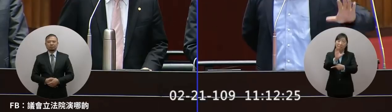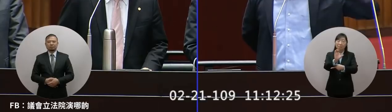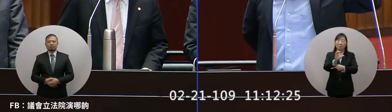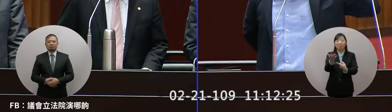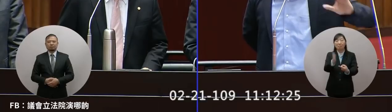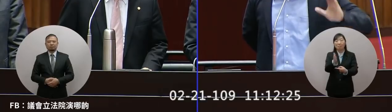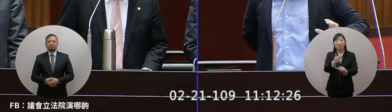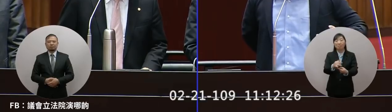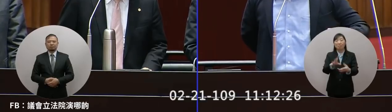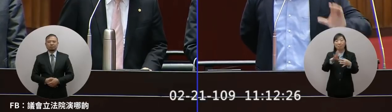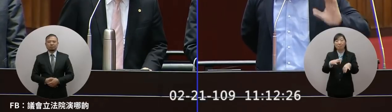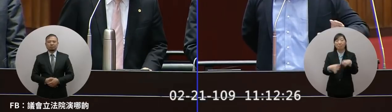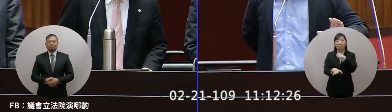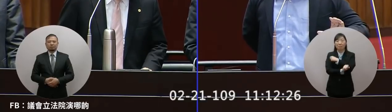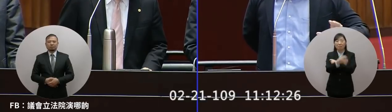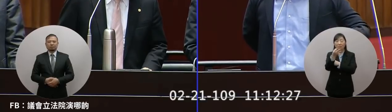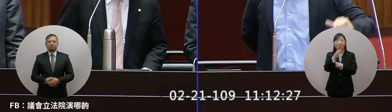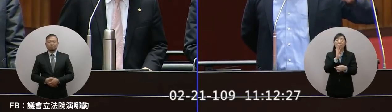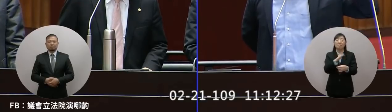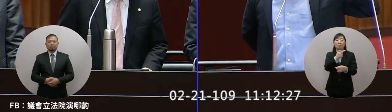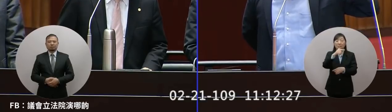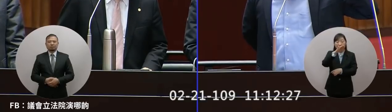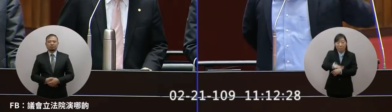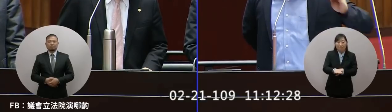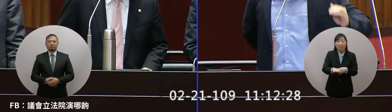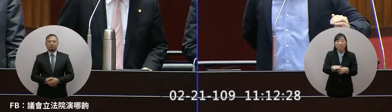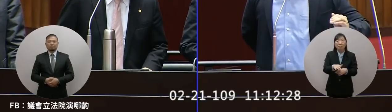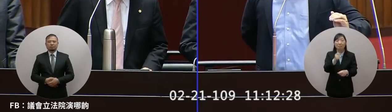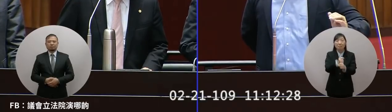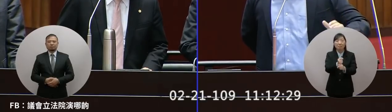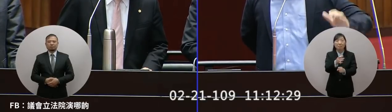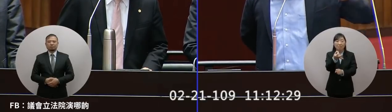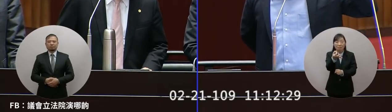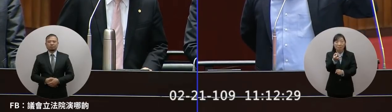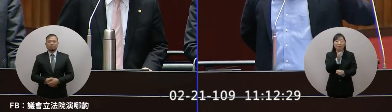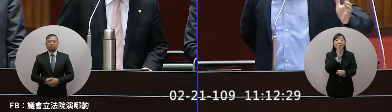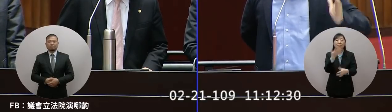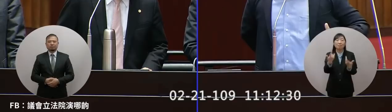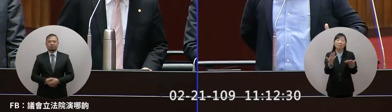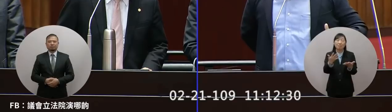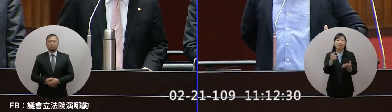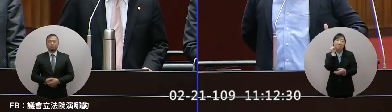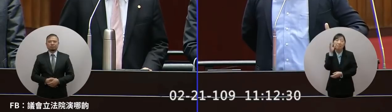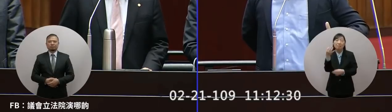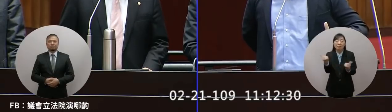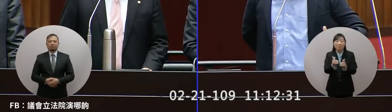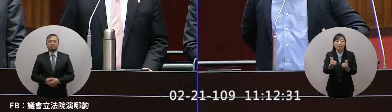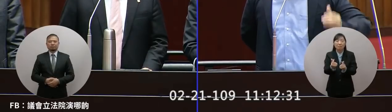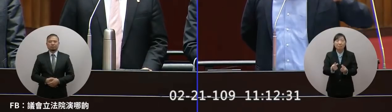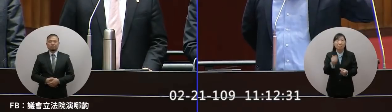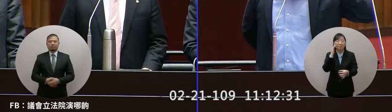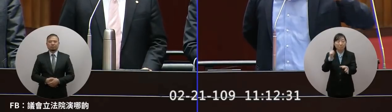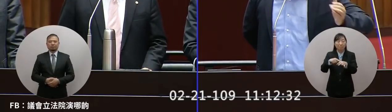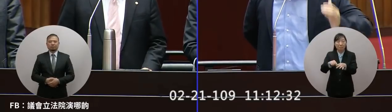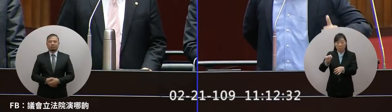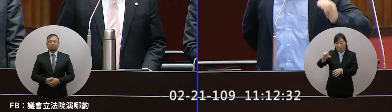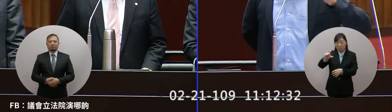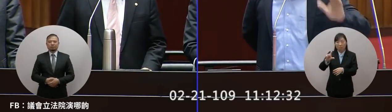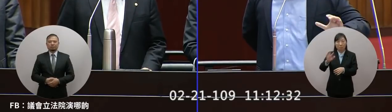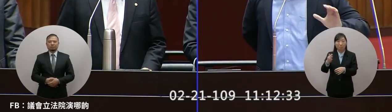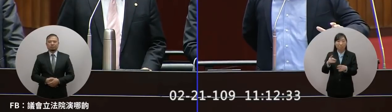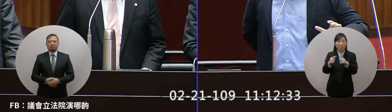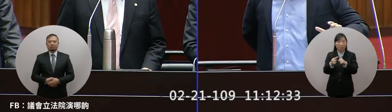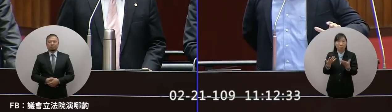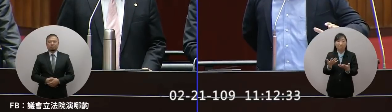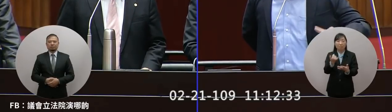许最低工资已经快要到他的薪资嘛吼。如果比较，就是说赚较侪的劳工吼，那他能够有一